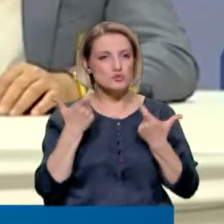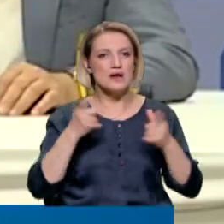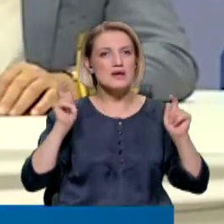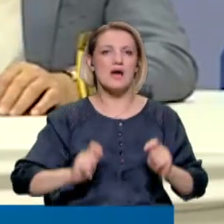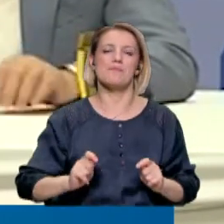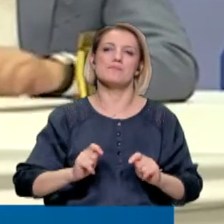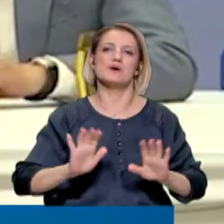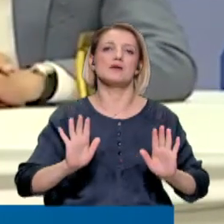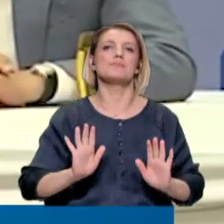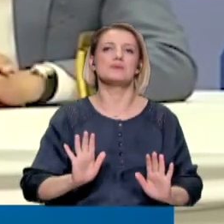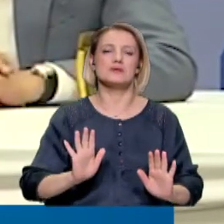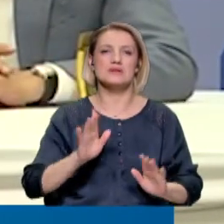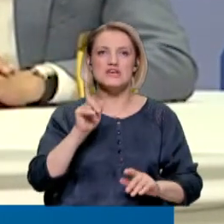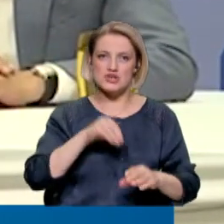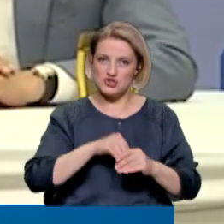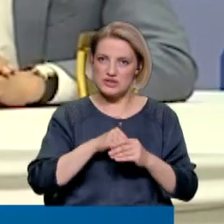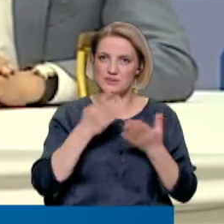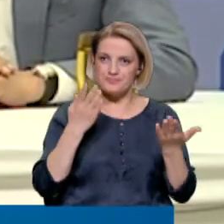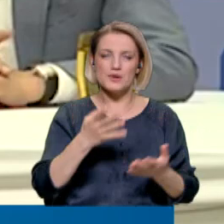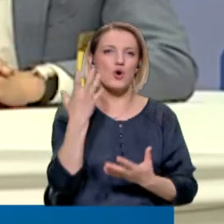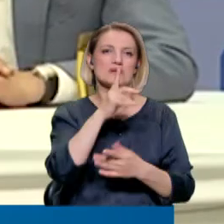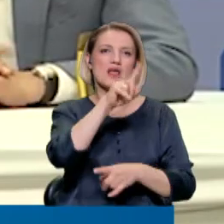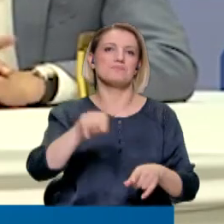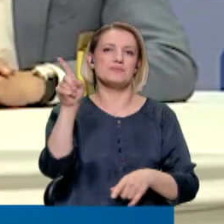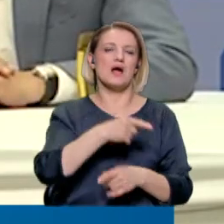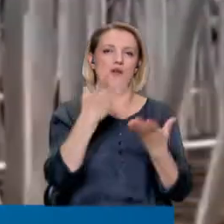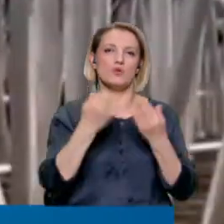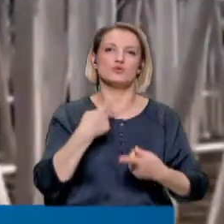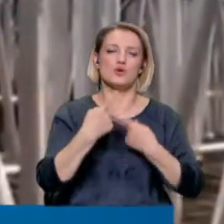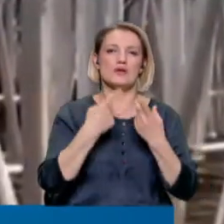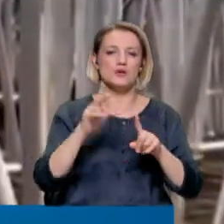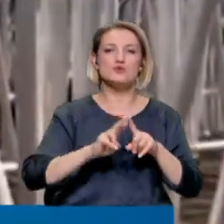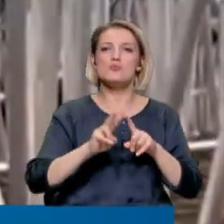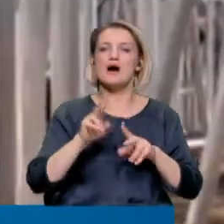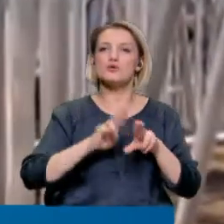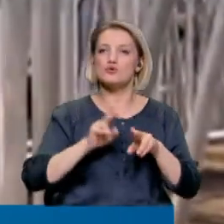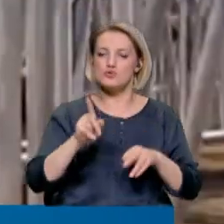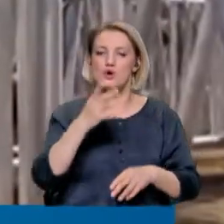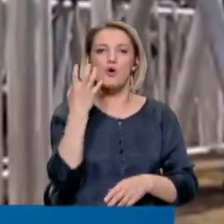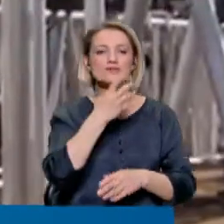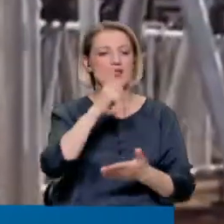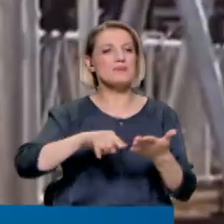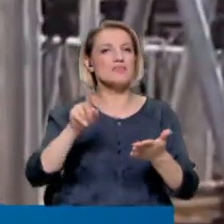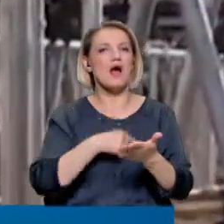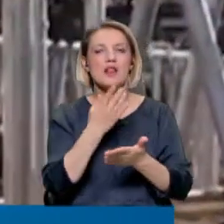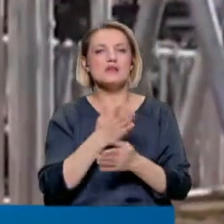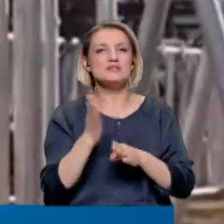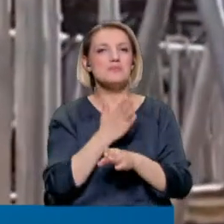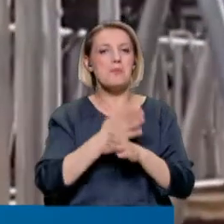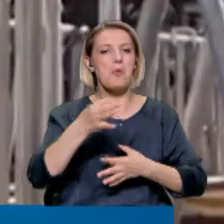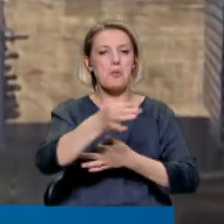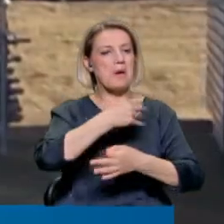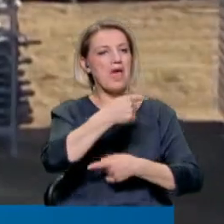üzerlerine düşen yükümlülükleri yerine getirmedikleri için konserleri iptal edildiği söylüyor Numan Kurtulmuş konser iptallerinin nedenini